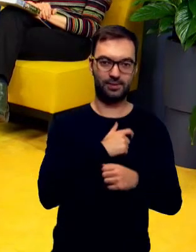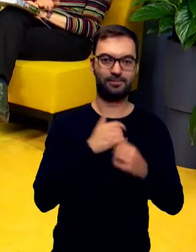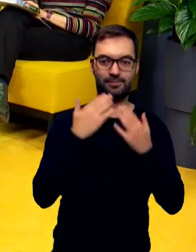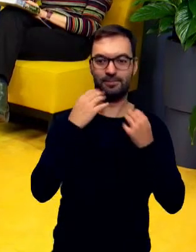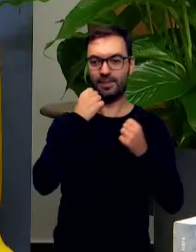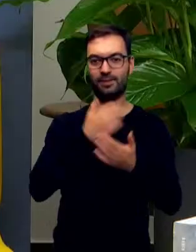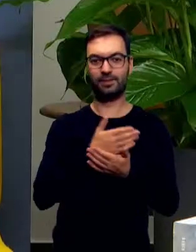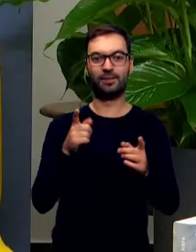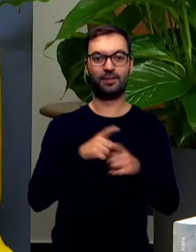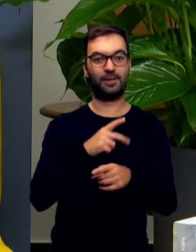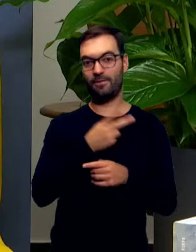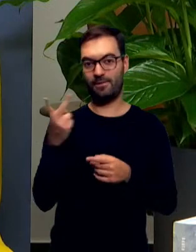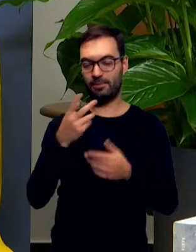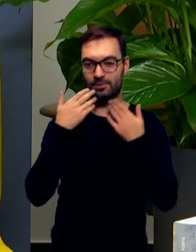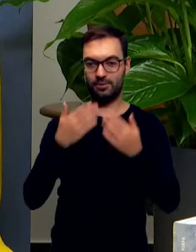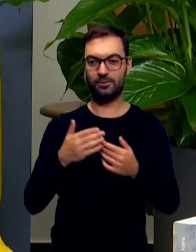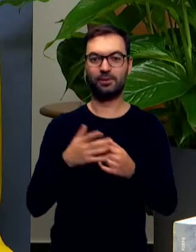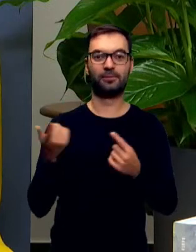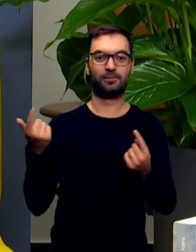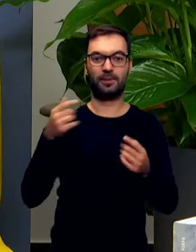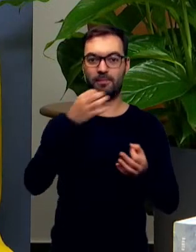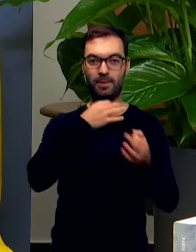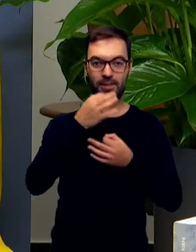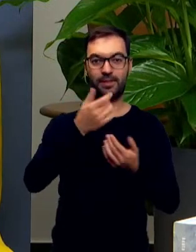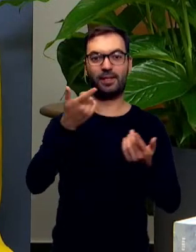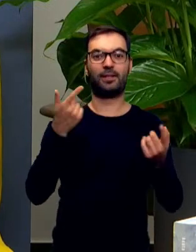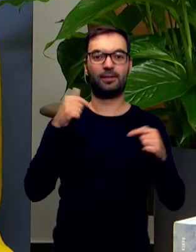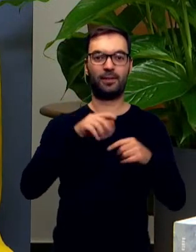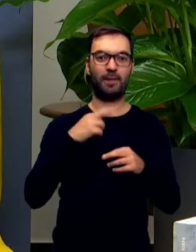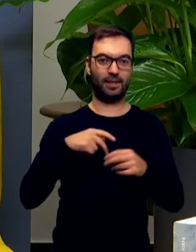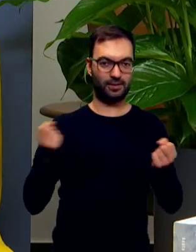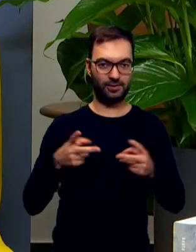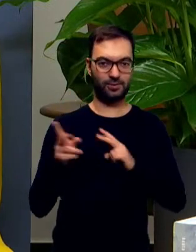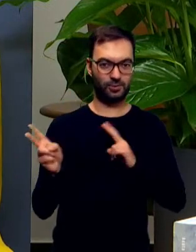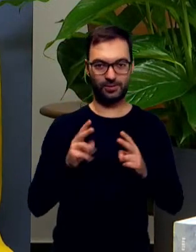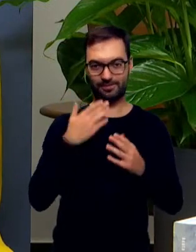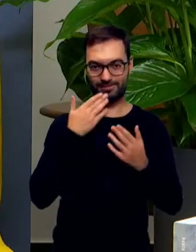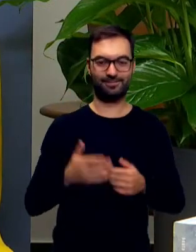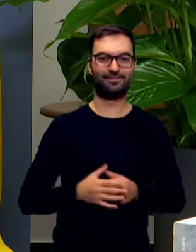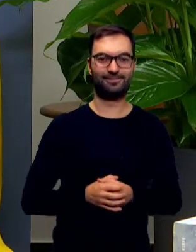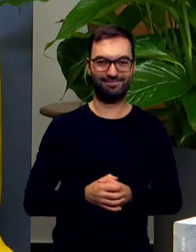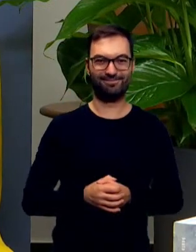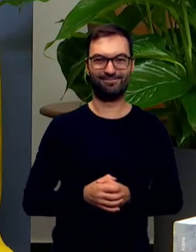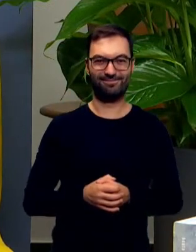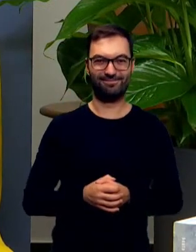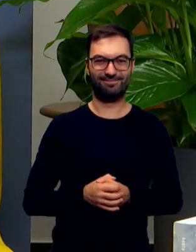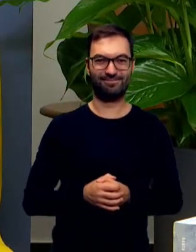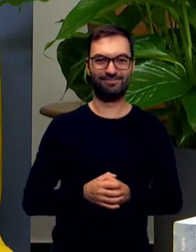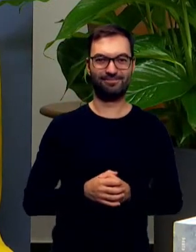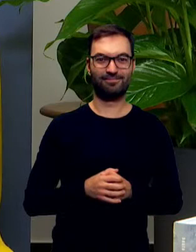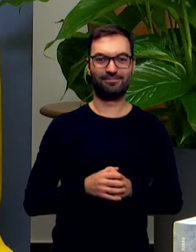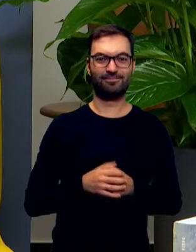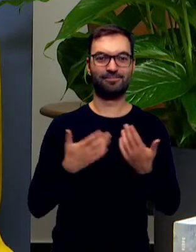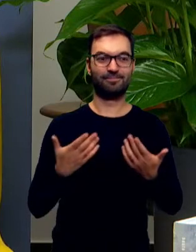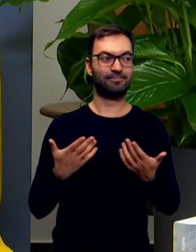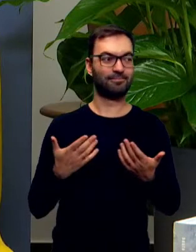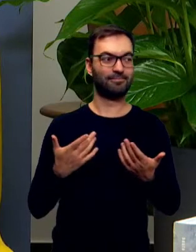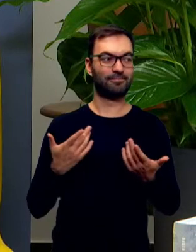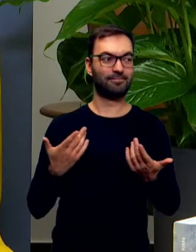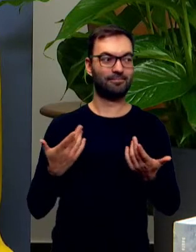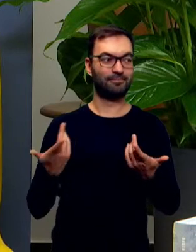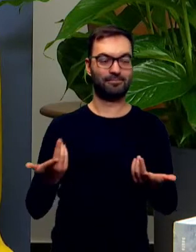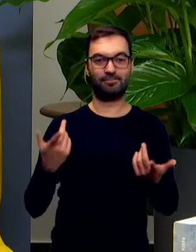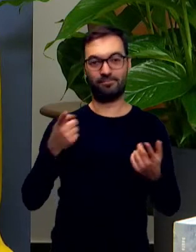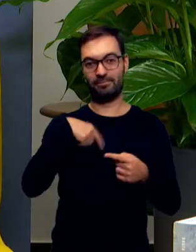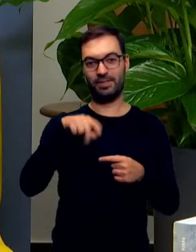Dziękuję Państwu bardzo. Dziękuję Państwu również za pytania, za obecność. Bernardowi Kinowowi dziękuję za tłumaczenie na polski język migowy. No